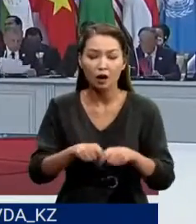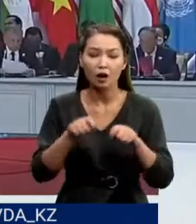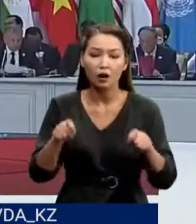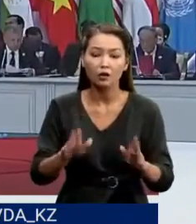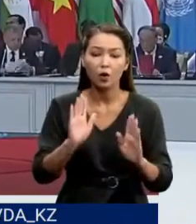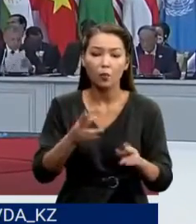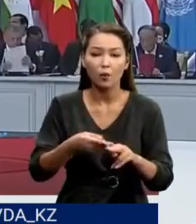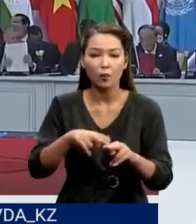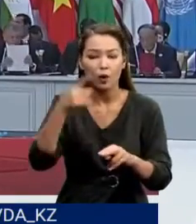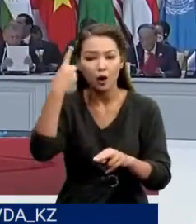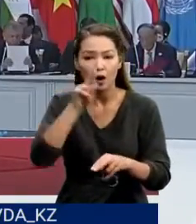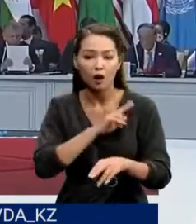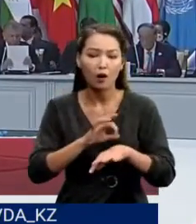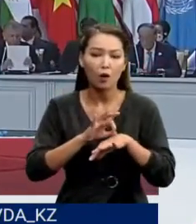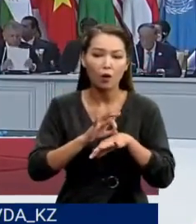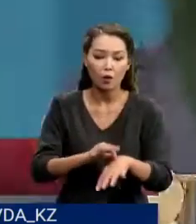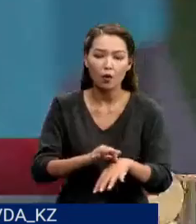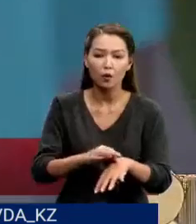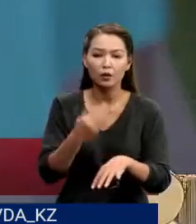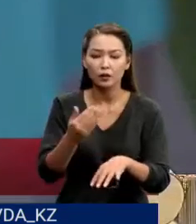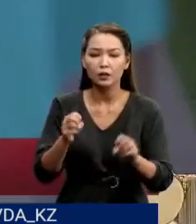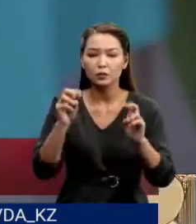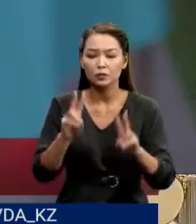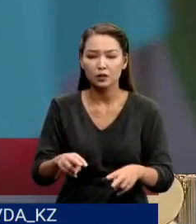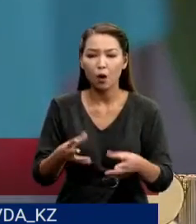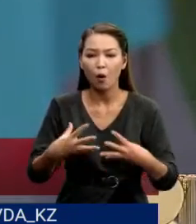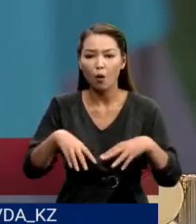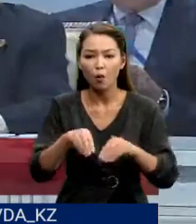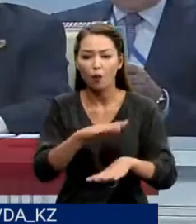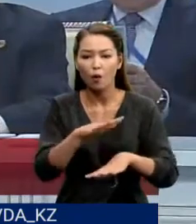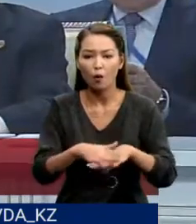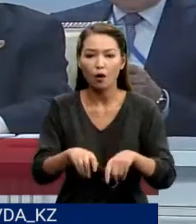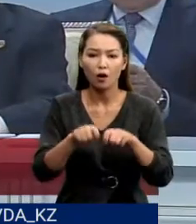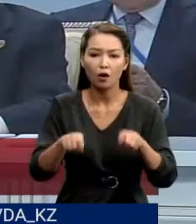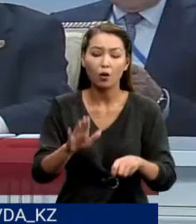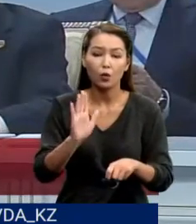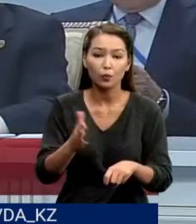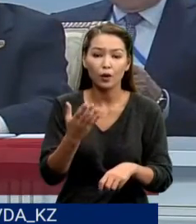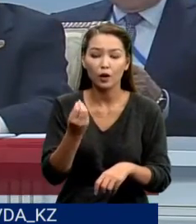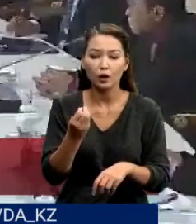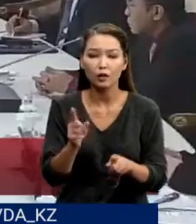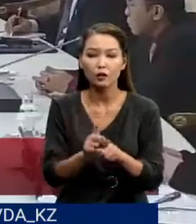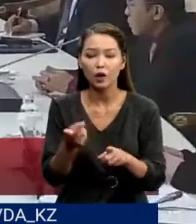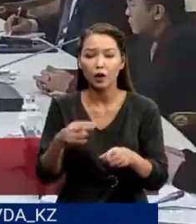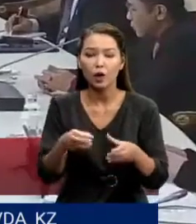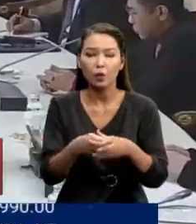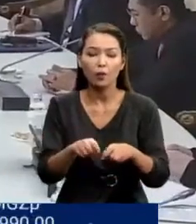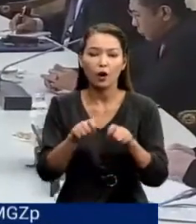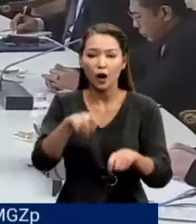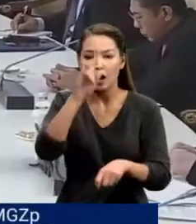бұл идеяларды іске асыру үшін бүгін ортақ қор құрылды. Мәселелердің шешілуін ұйымға тағы 2 жыл төрағалық